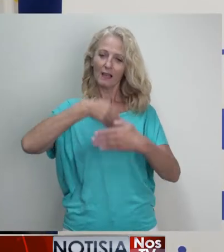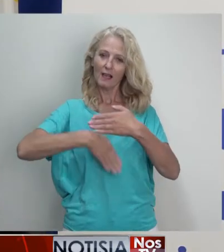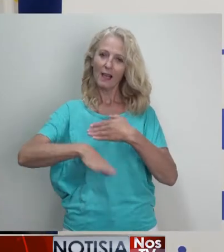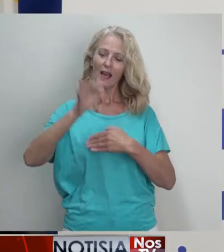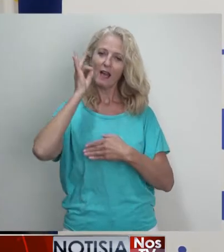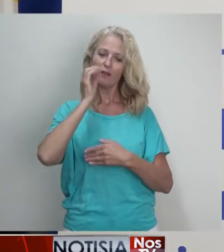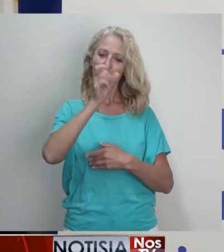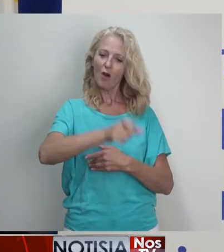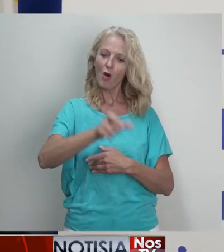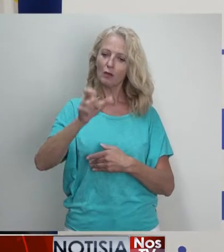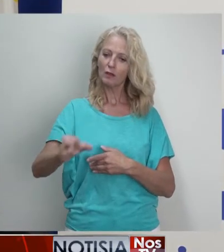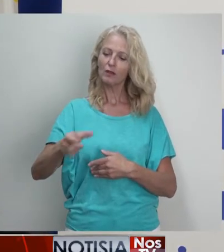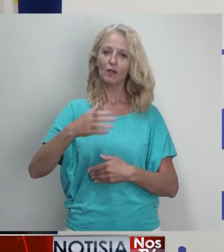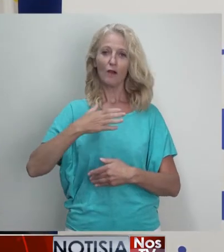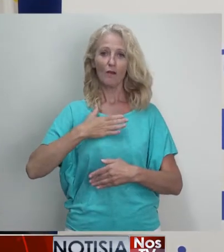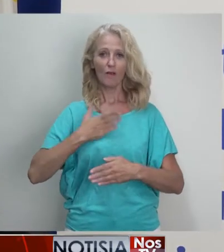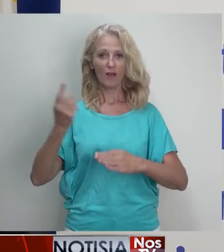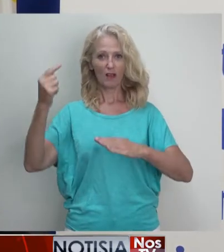Geachte inwoners van Bonaire.